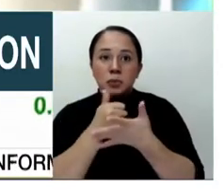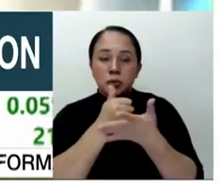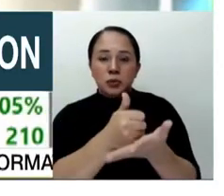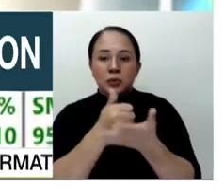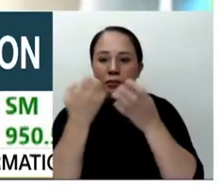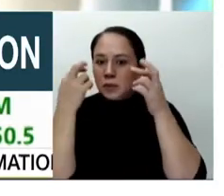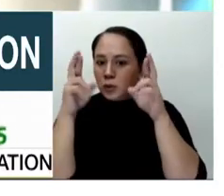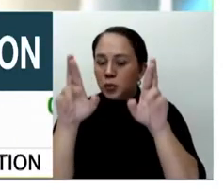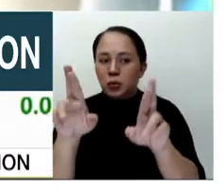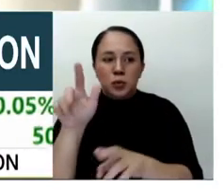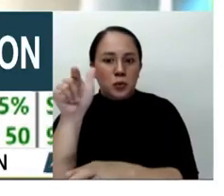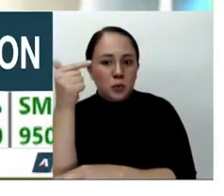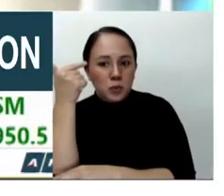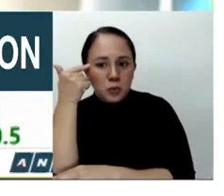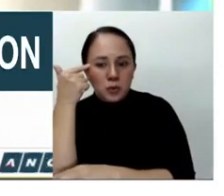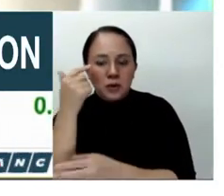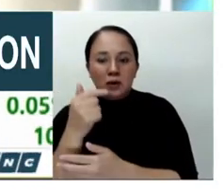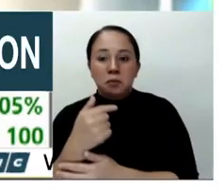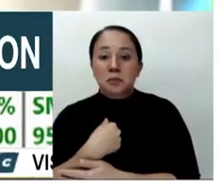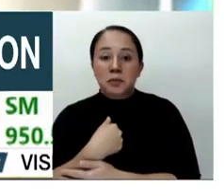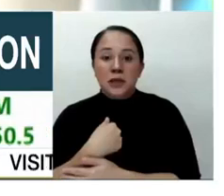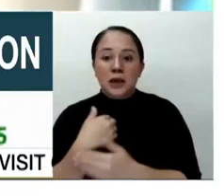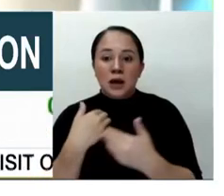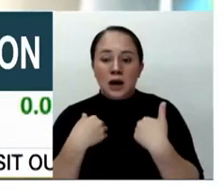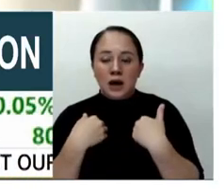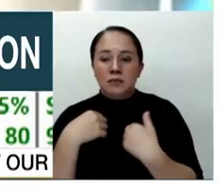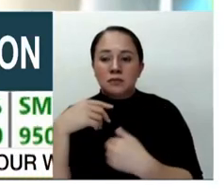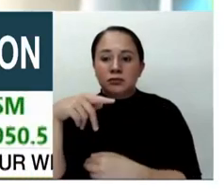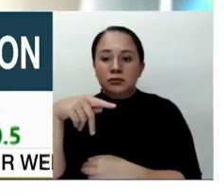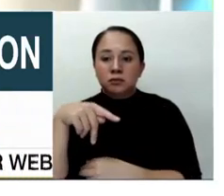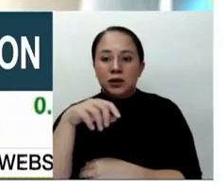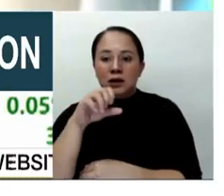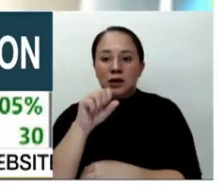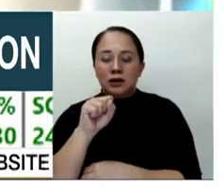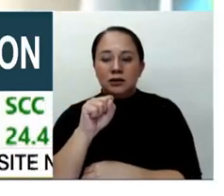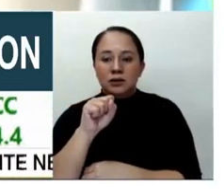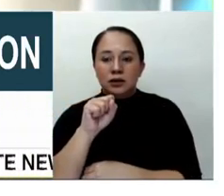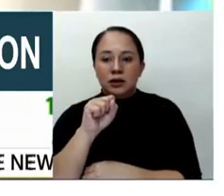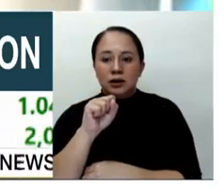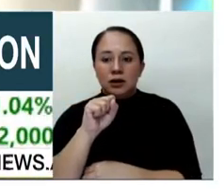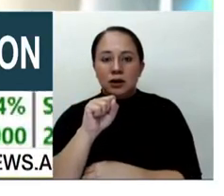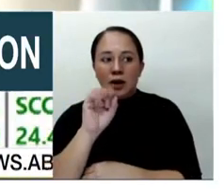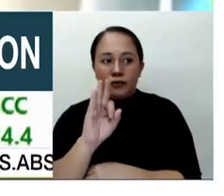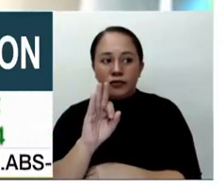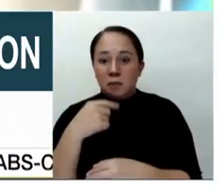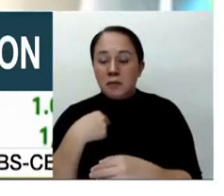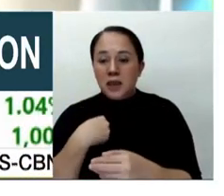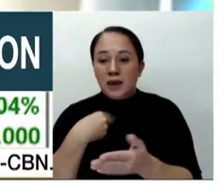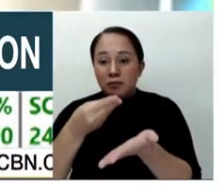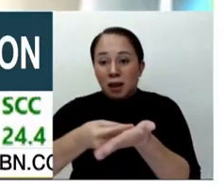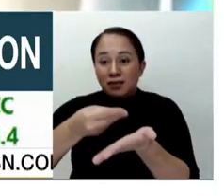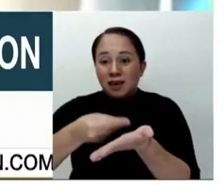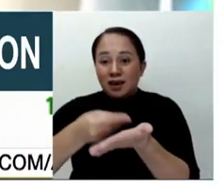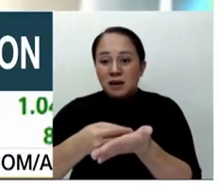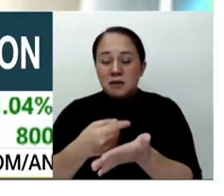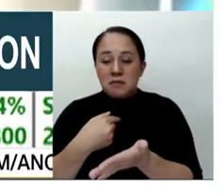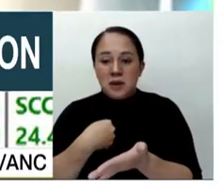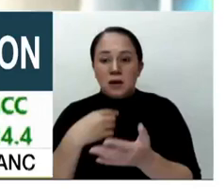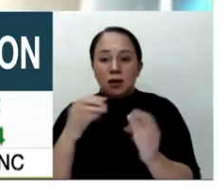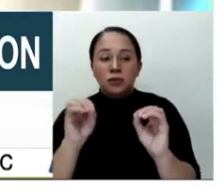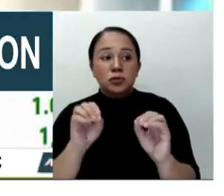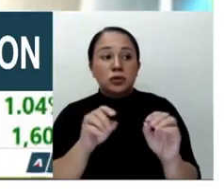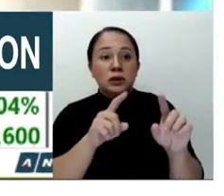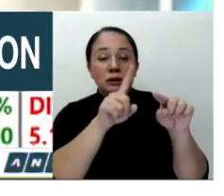mga governors. Ako meron akong PSF, yung Presidential Social Fund. Sila wala. Ang inaasa lang na mga